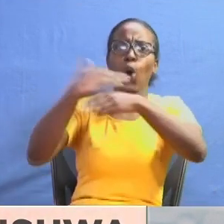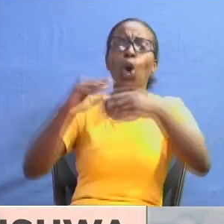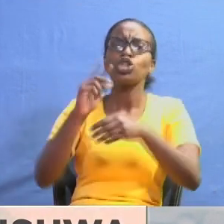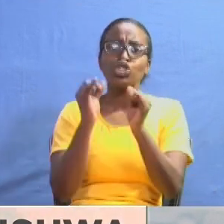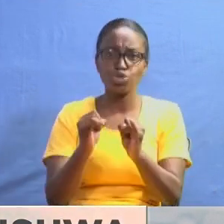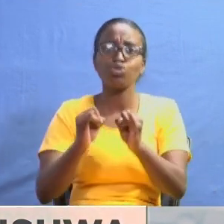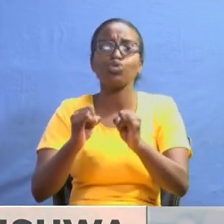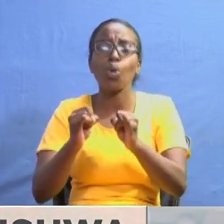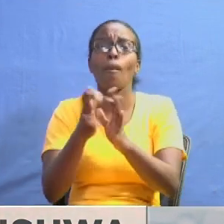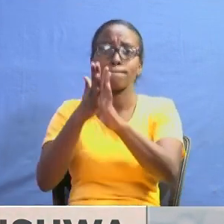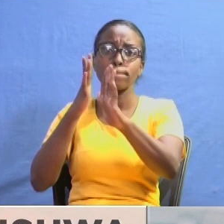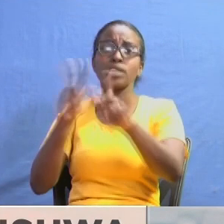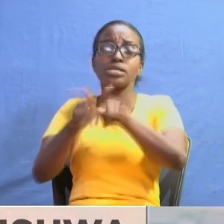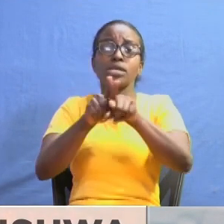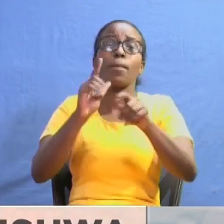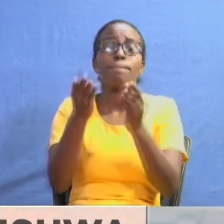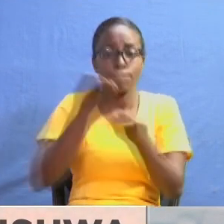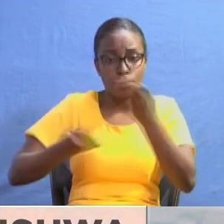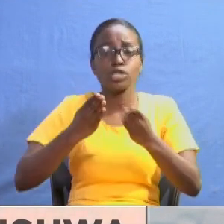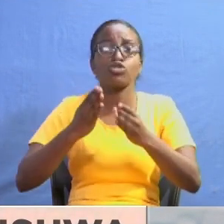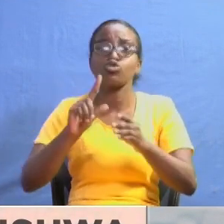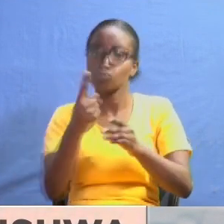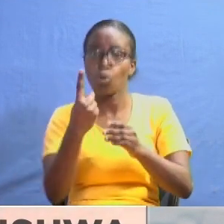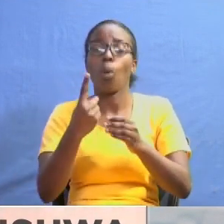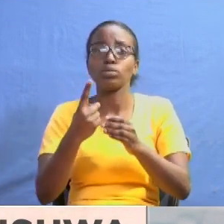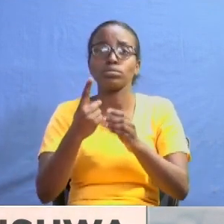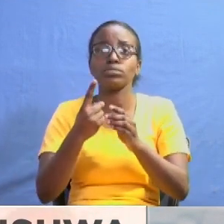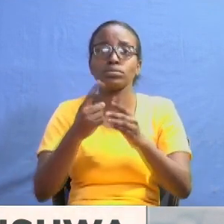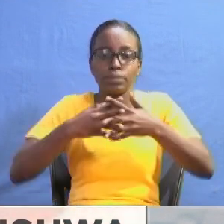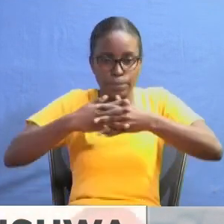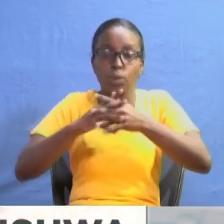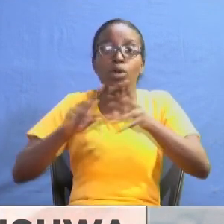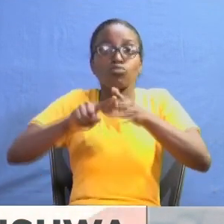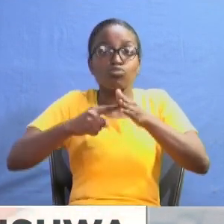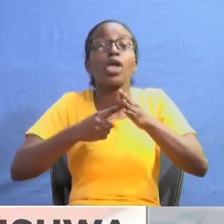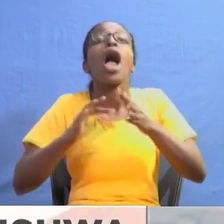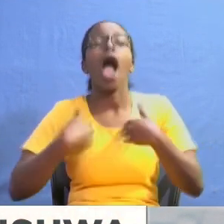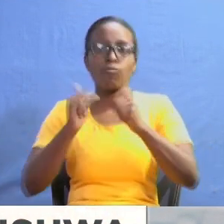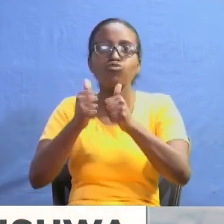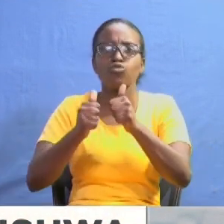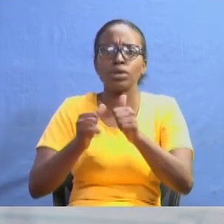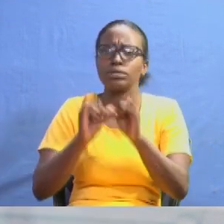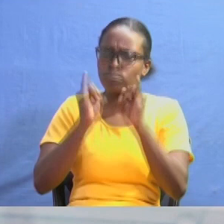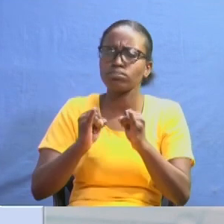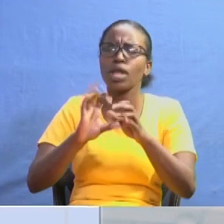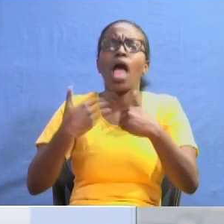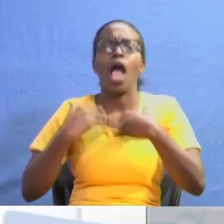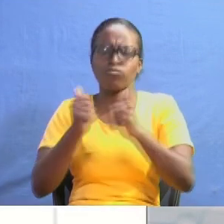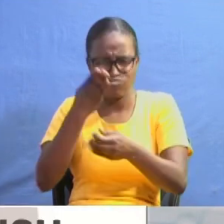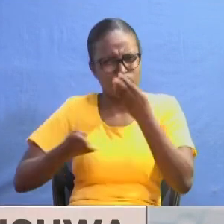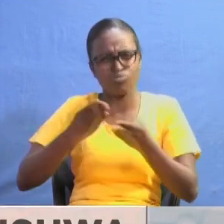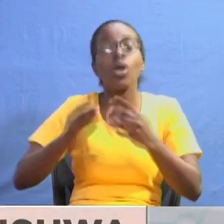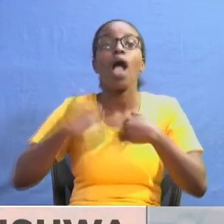mabasi. Wafanyabiashara hao ambao ni fundi wa magari, wafanyabiashara wa vyakula na waendeshaji bodaboda wanadai